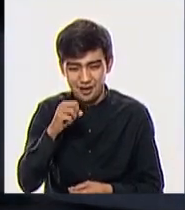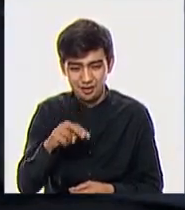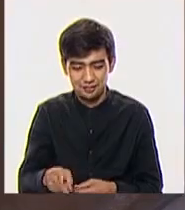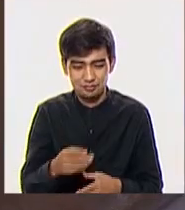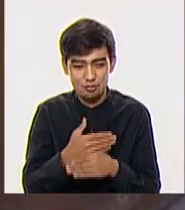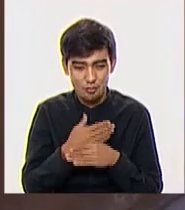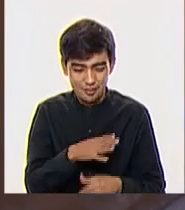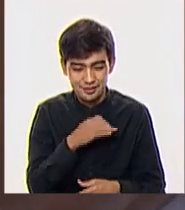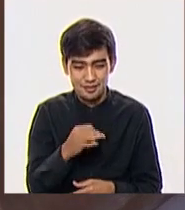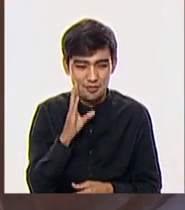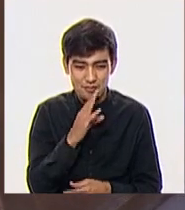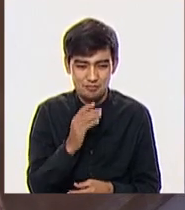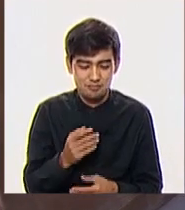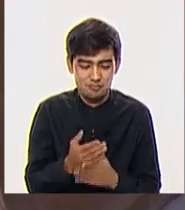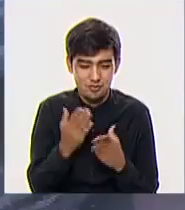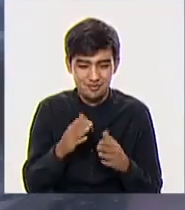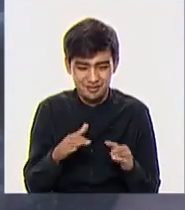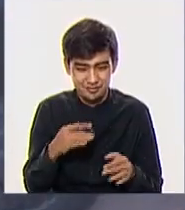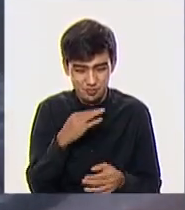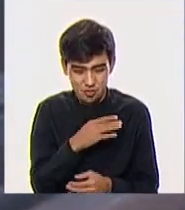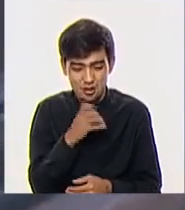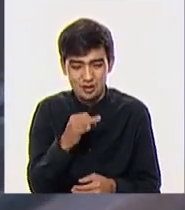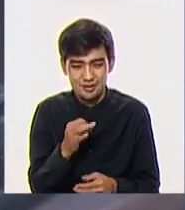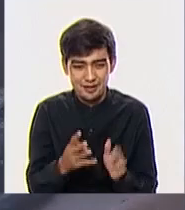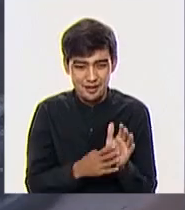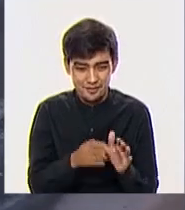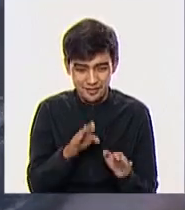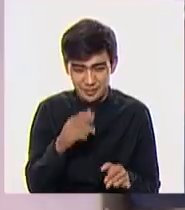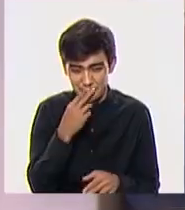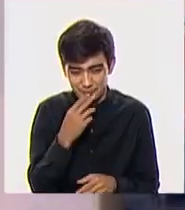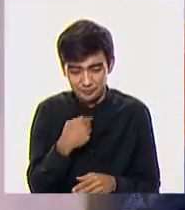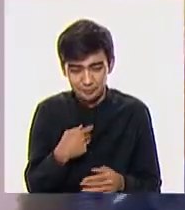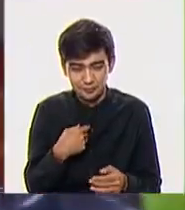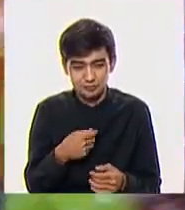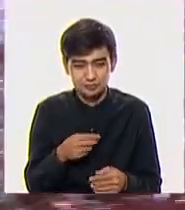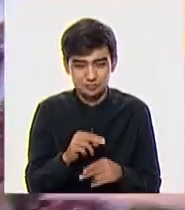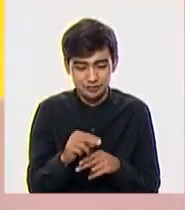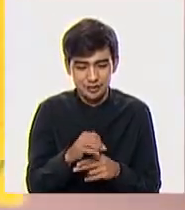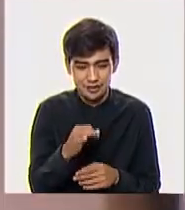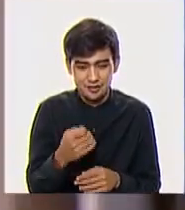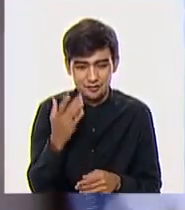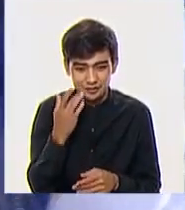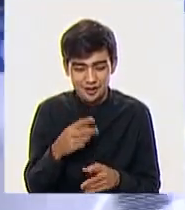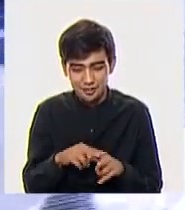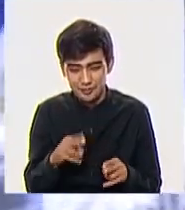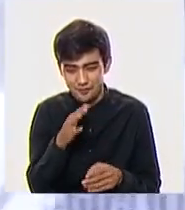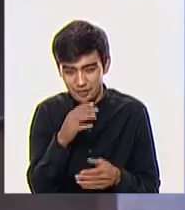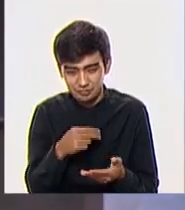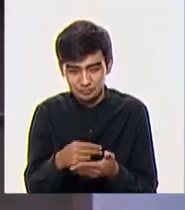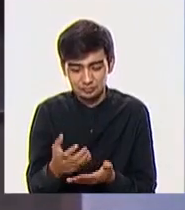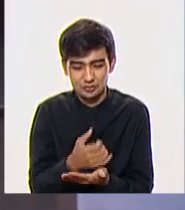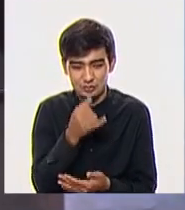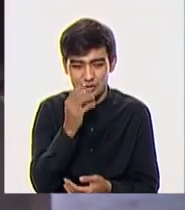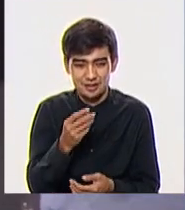Многодетная мама признается, что, арендуя жилье и воспитывая 9 несовершеннолетних детей, не всегда удается найти время и деньги,